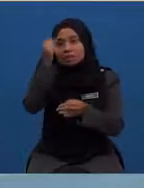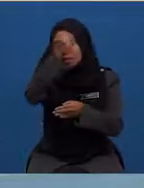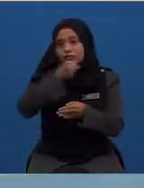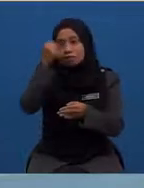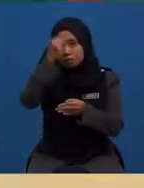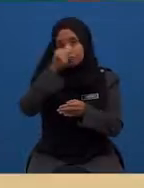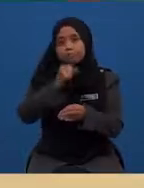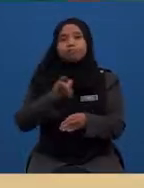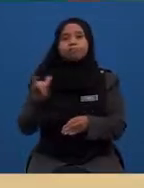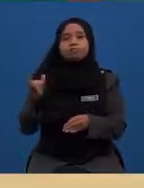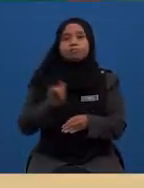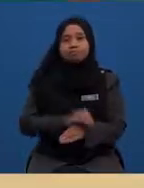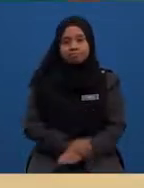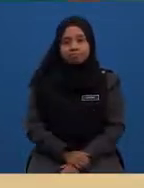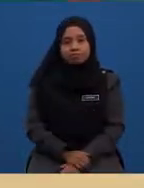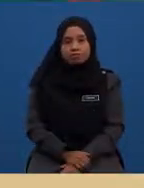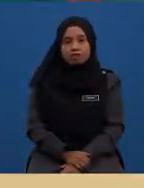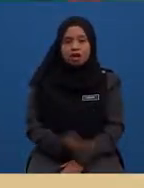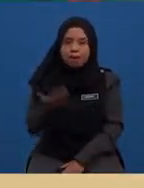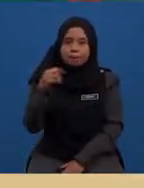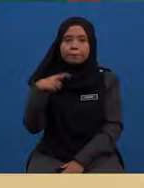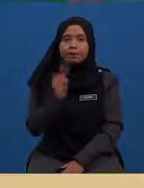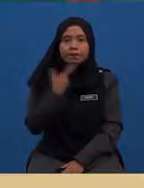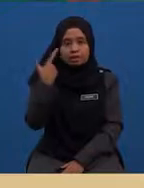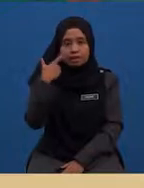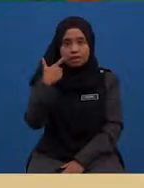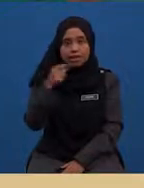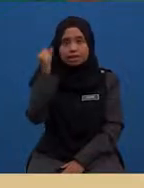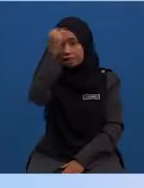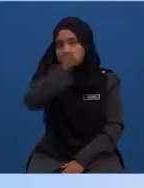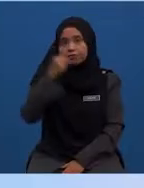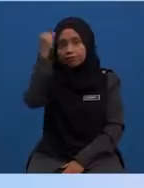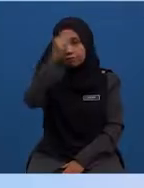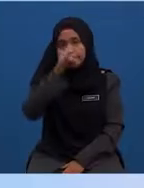ciri-cirinya. Mari kita lihat ciri-cirinya.